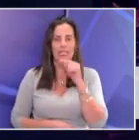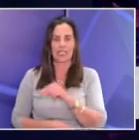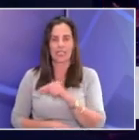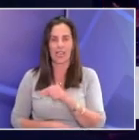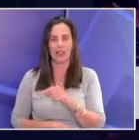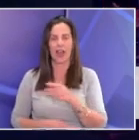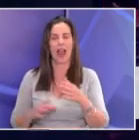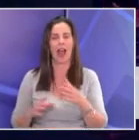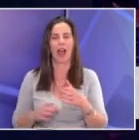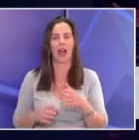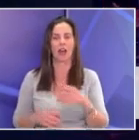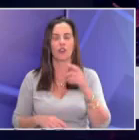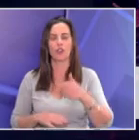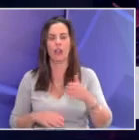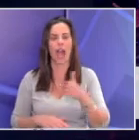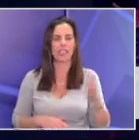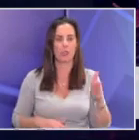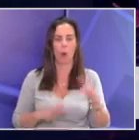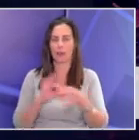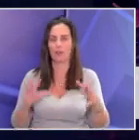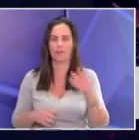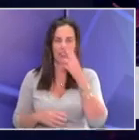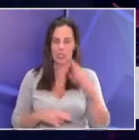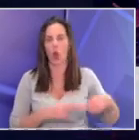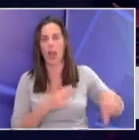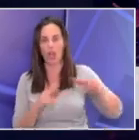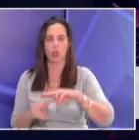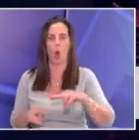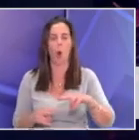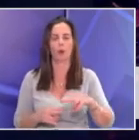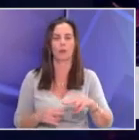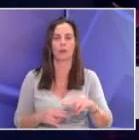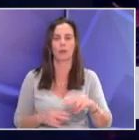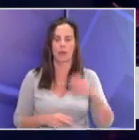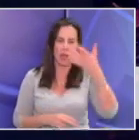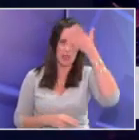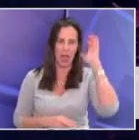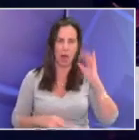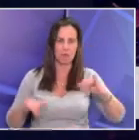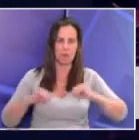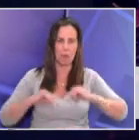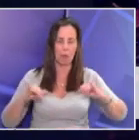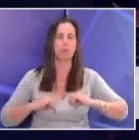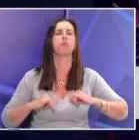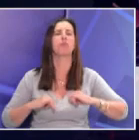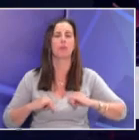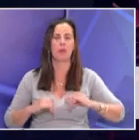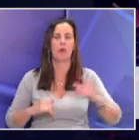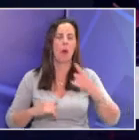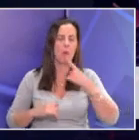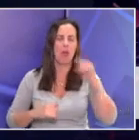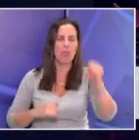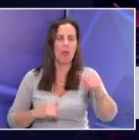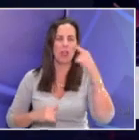בארץ על ההתנתקות של השמאל הישראלי, והניסיון לחזור למרכז הבמה, טראמפ לא עושה חשבון לאף אחד. הוא עומד ואומר